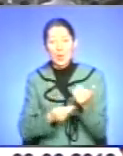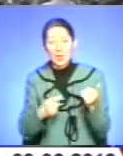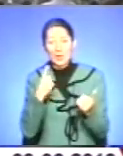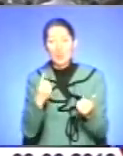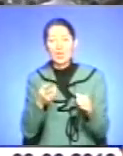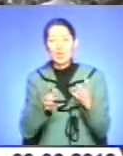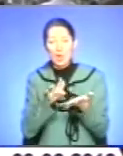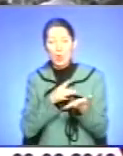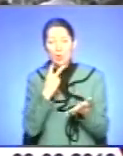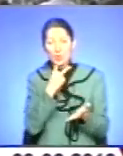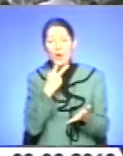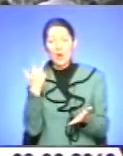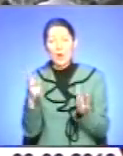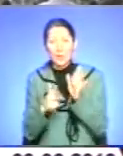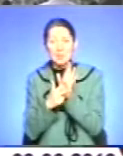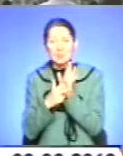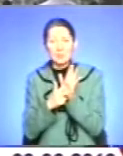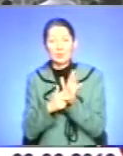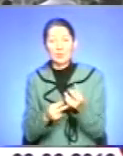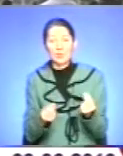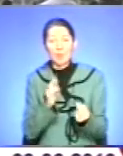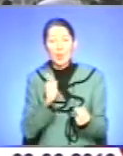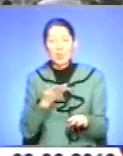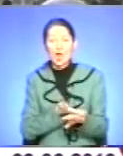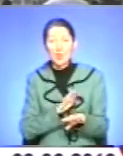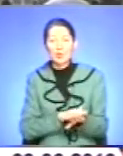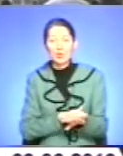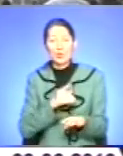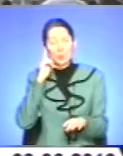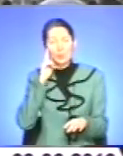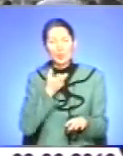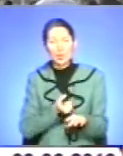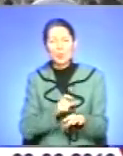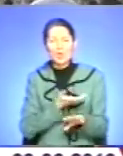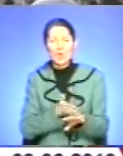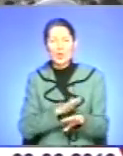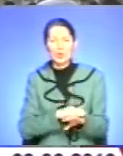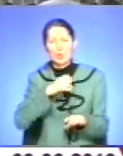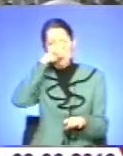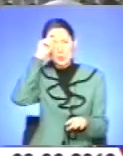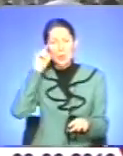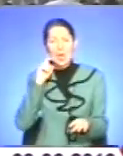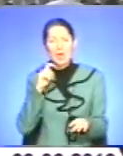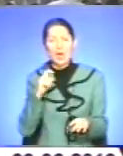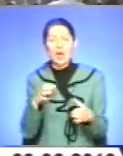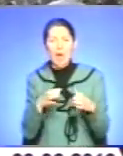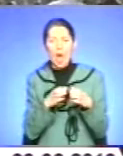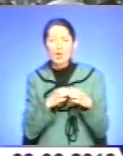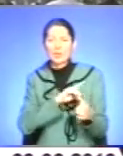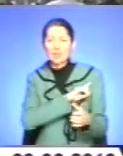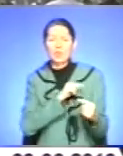я не помиляюсь. Гра була важкою? Я думаю, дуже важкою, тому що і спека, і суперник